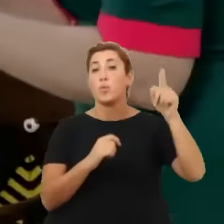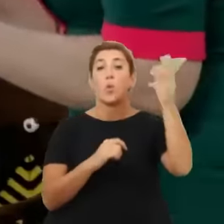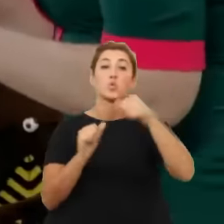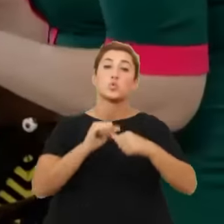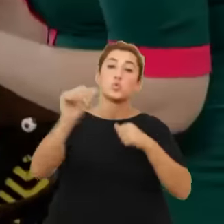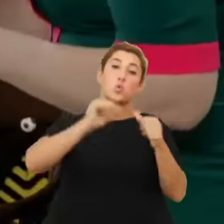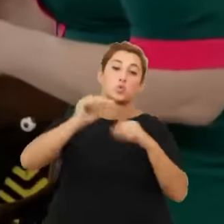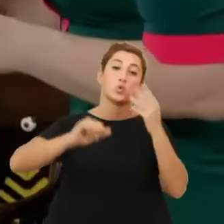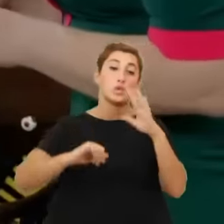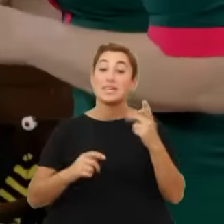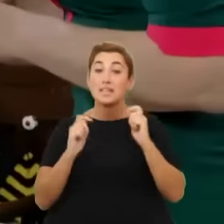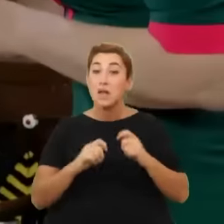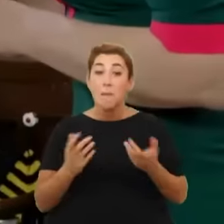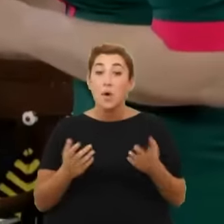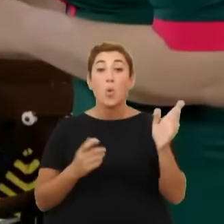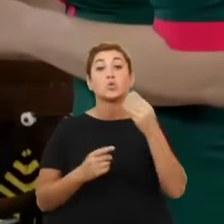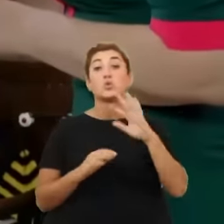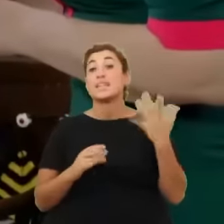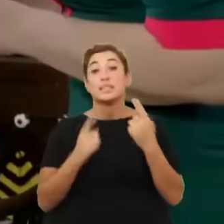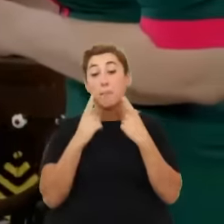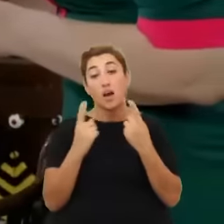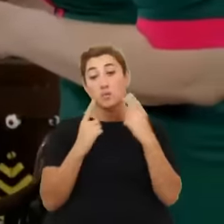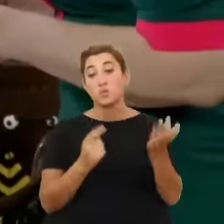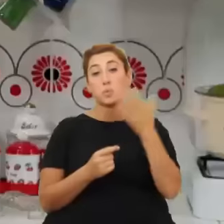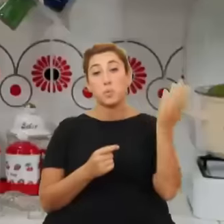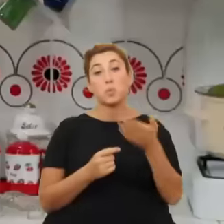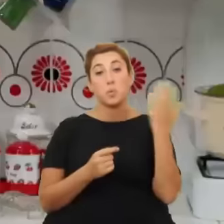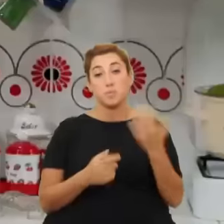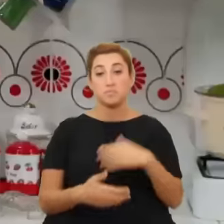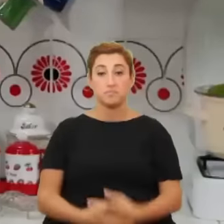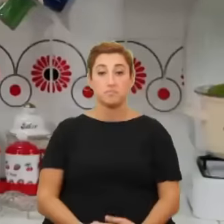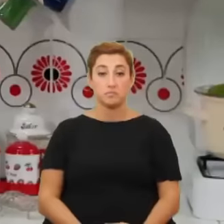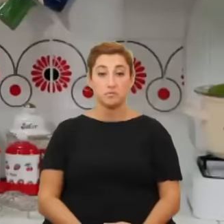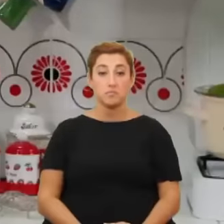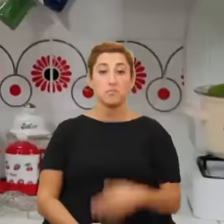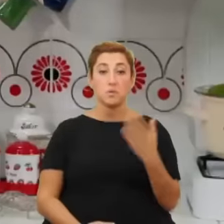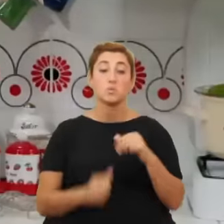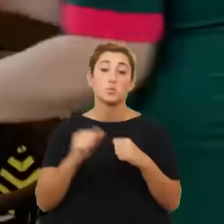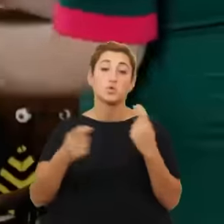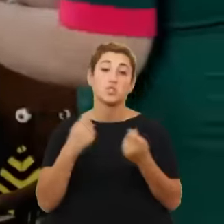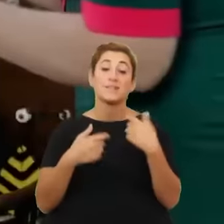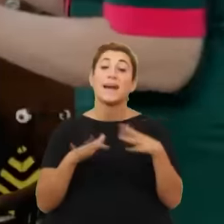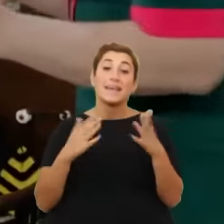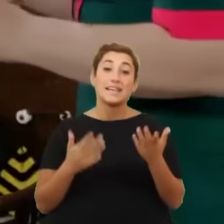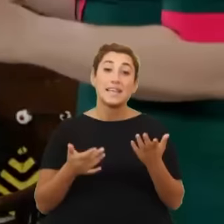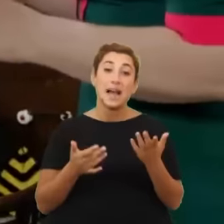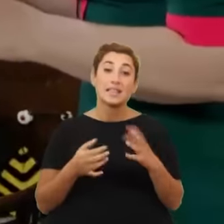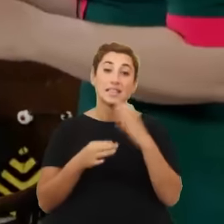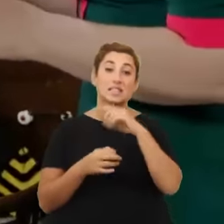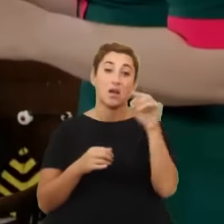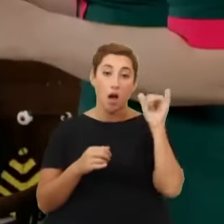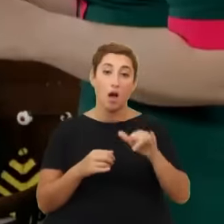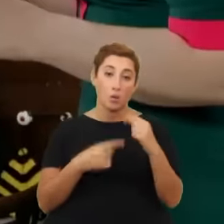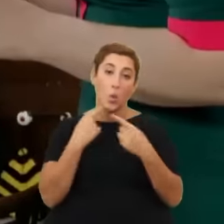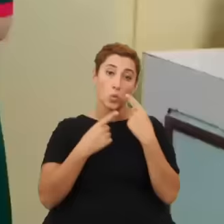Orada uzaktan uzağa o çocuk nasıl yapılacak da o çocuğa nasıl bakılacak? Oo. Böyle işe böyle. Ay yani millet de